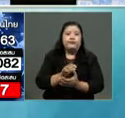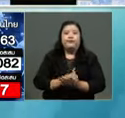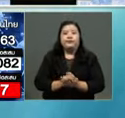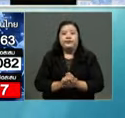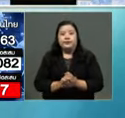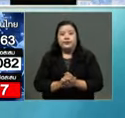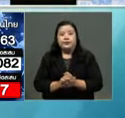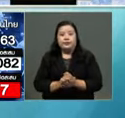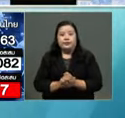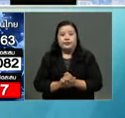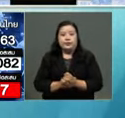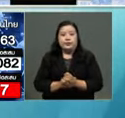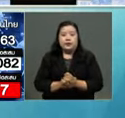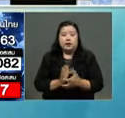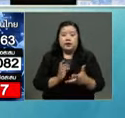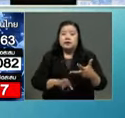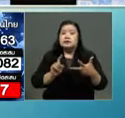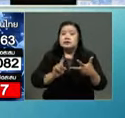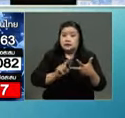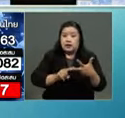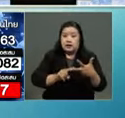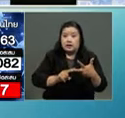ให้อำนาจทางกระทรวงการคลังกู้เงินมาเพื่อที่จะแก้ปัญหาเยอะแก้ปัญหาการเยียวยาและก็ปันฟื้นฟูเศรษฐกิจสังคมที่ได้รับผลกระทบจากเรื่องนี้นะครับแล้วก็อันที่สองก็คือเป็นพรกที่ให้ความช่วยเหลือทางด้านการเงินนะครับแล้วก็ให้แก่ผู้ประกอบการด้านรัฐด้านวิสาหกิจนะครับที่ได้รับผลกระทบจากโรคนี้และนี่3